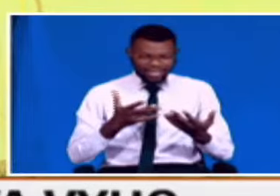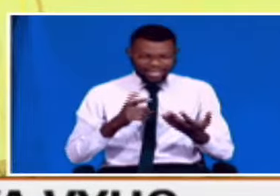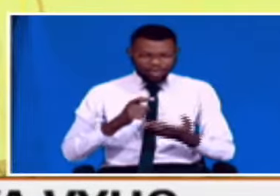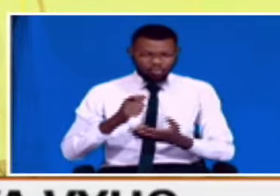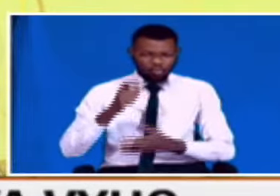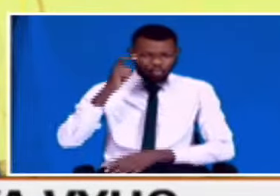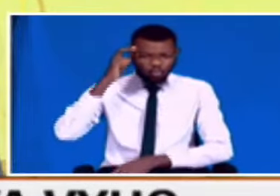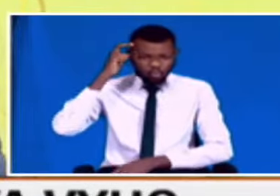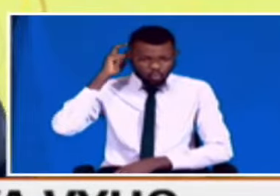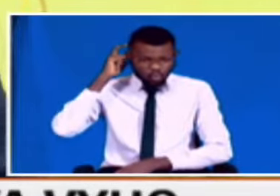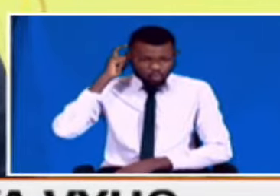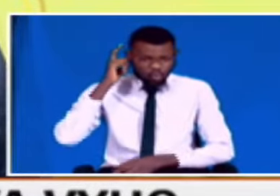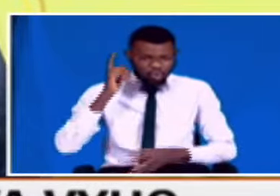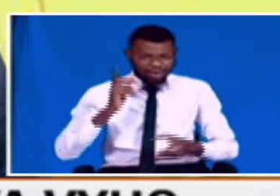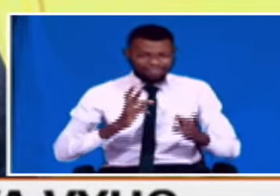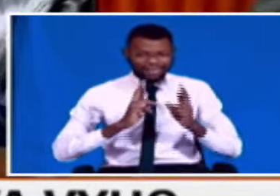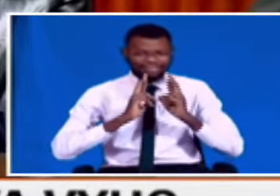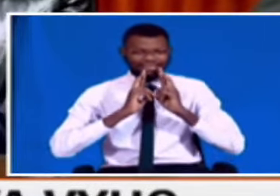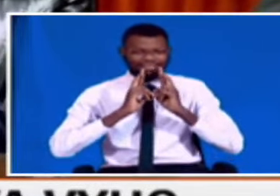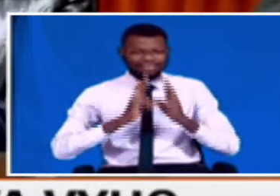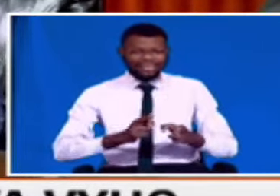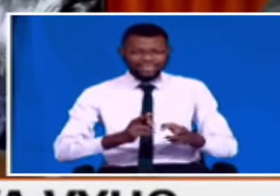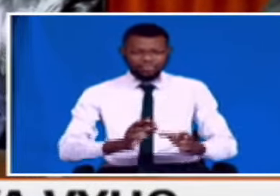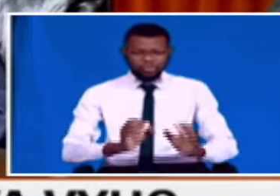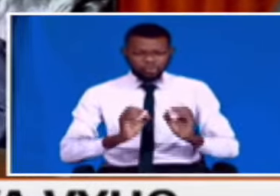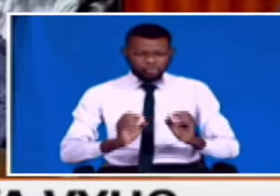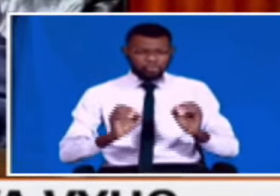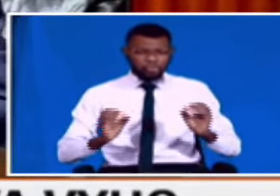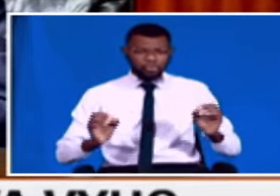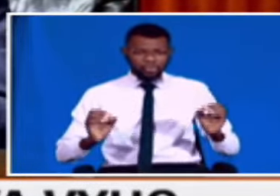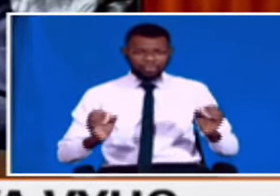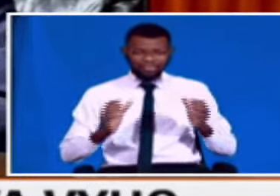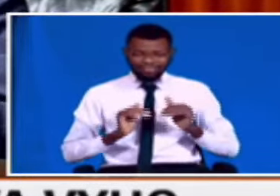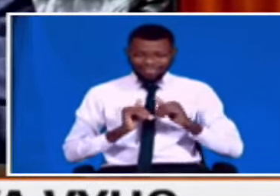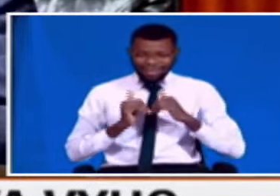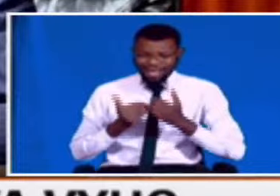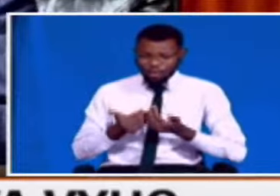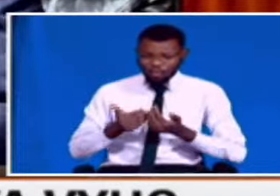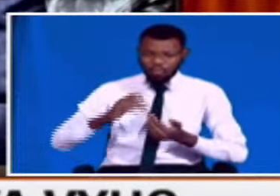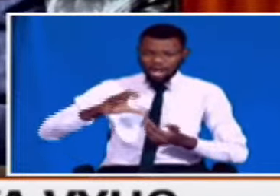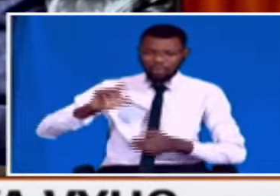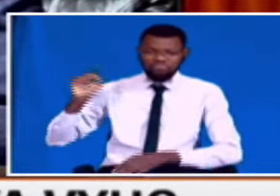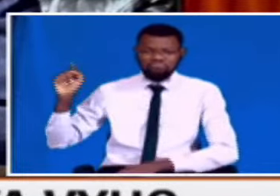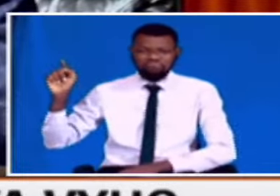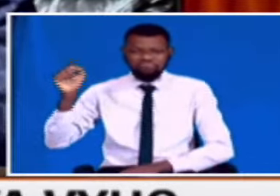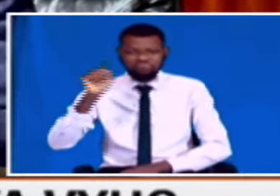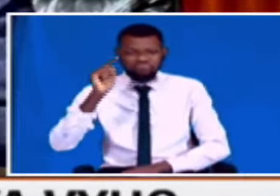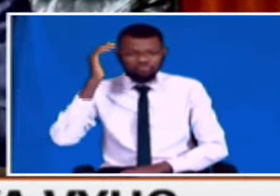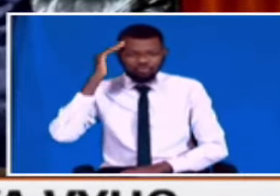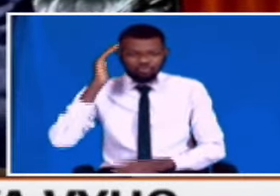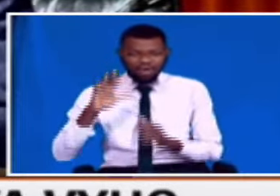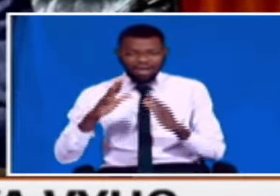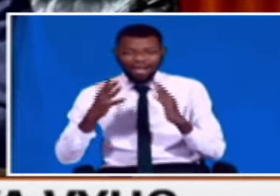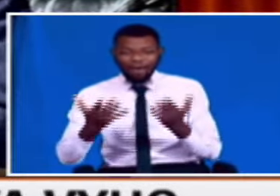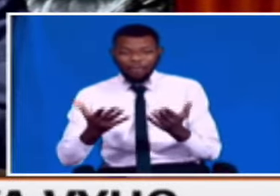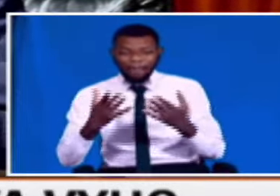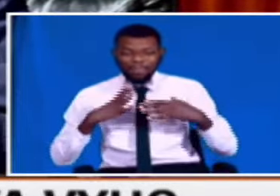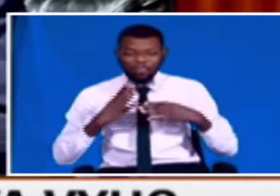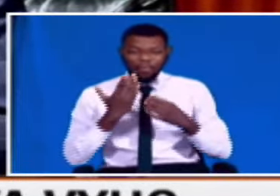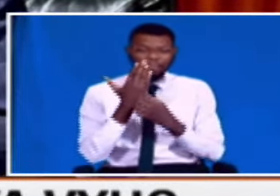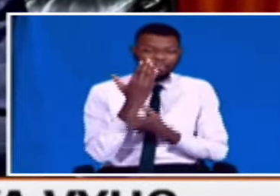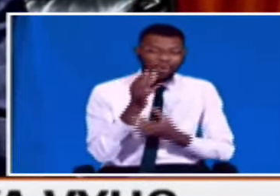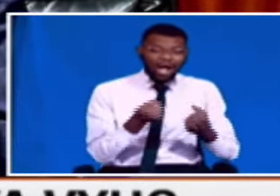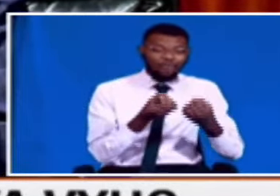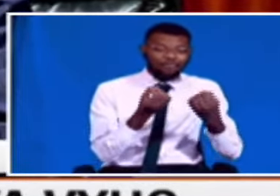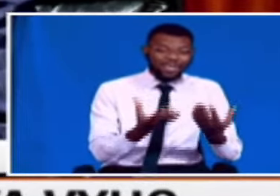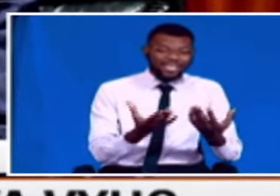results from these independent variables. How will you know the poverty index of county X, Y, and Z? I know you want to tell us maybe about KNBS,